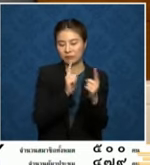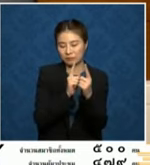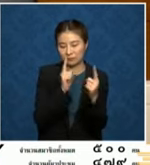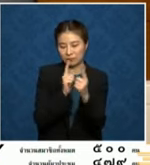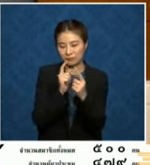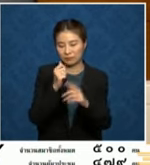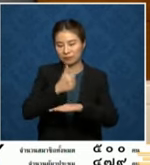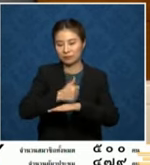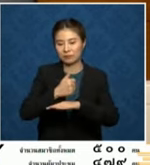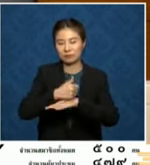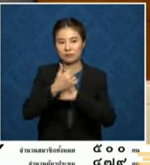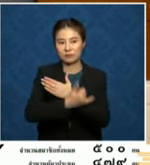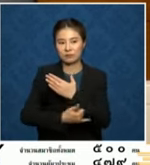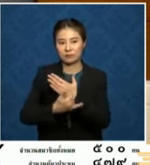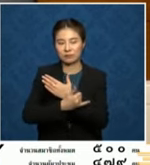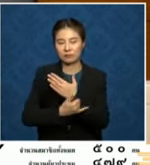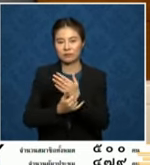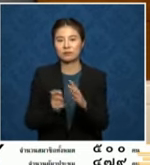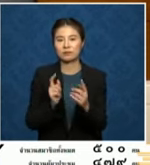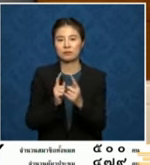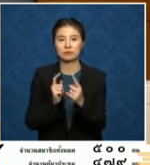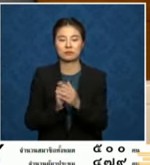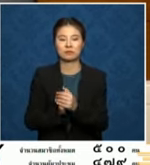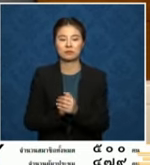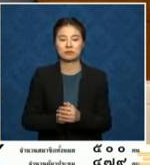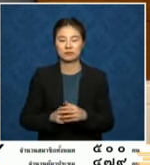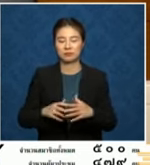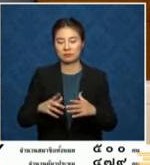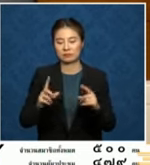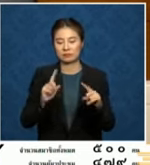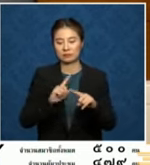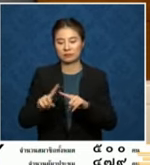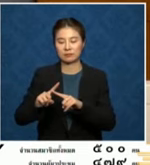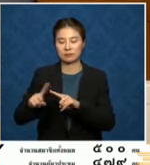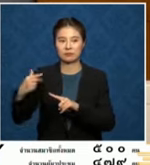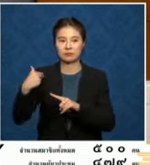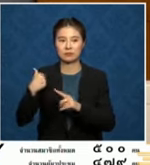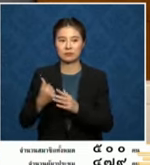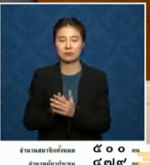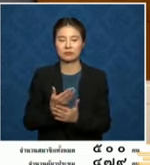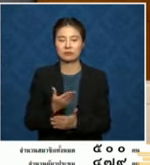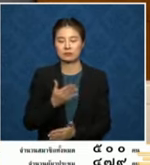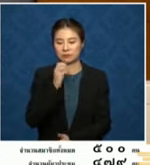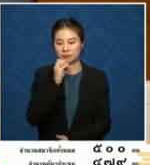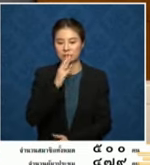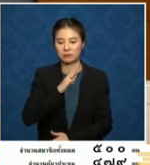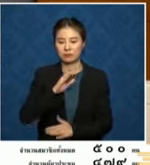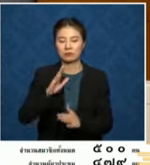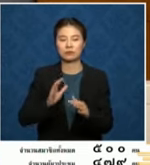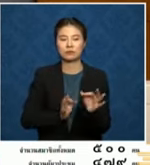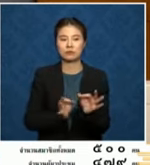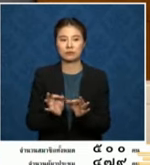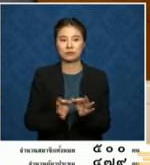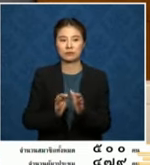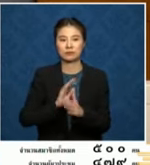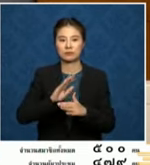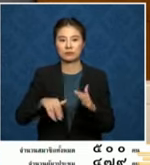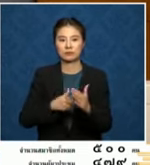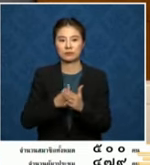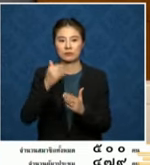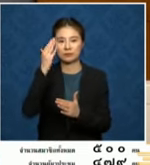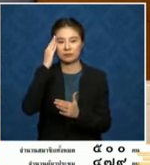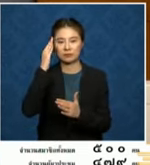มีศักดิ์มีสีในระดับนานาชาตินะครับก็เป็นเรื่องซึ่งขออนุญาตได้เรียนชี้แจงกับท่านสมาชิกทุกท่